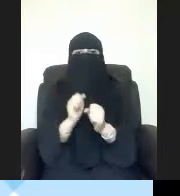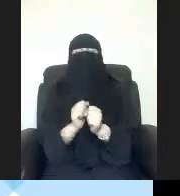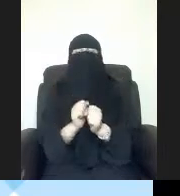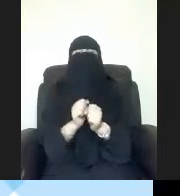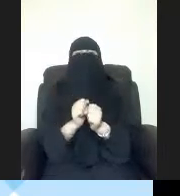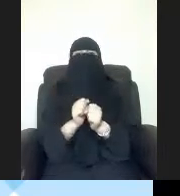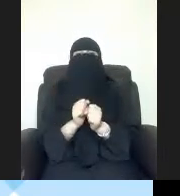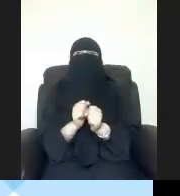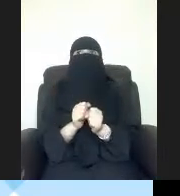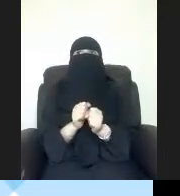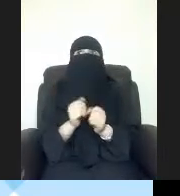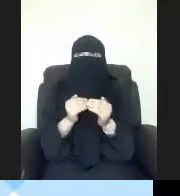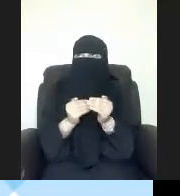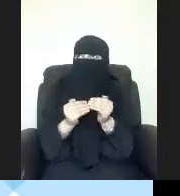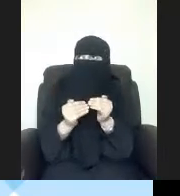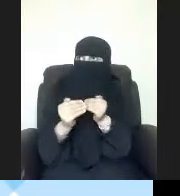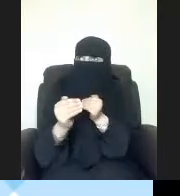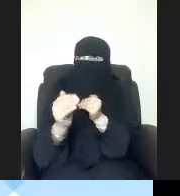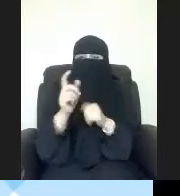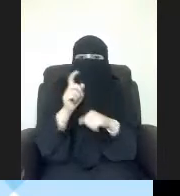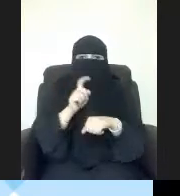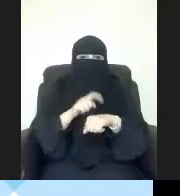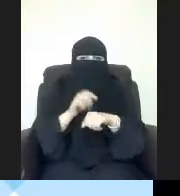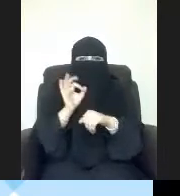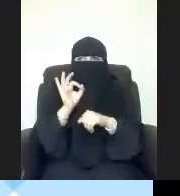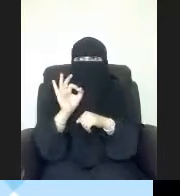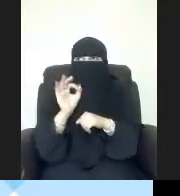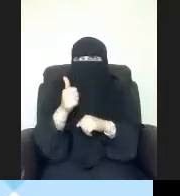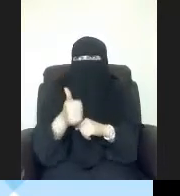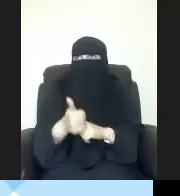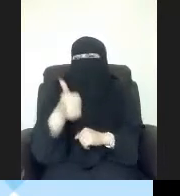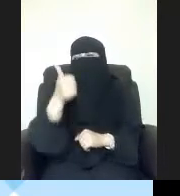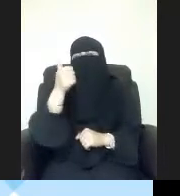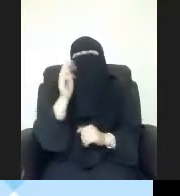هذا المستوى من التعلم والتعليم،